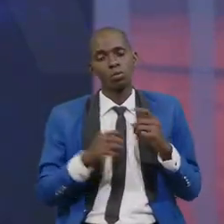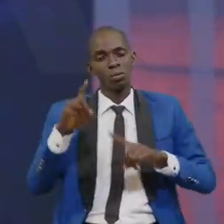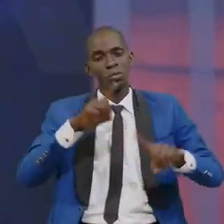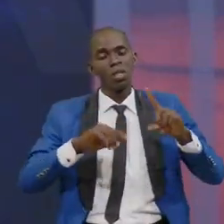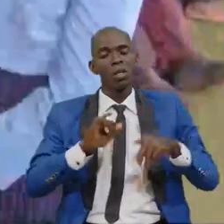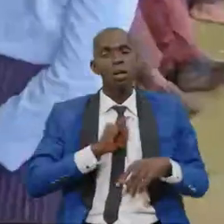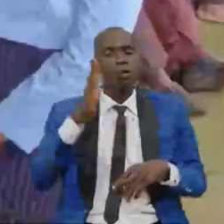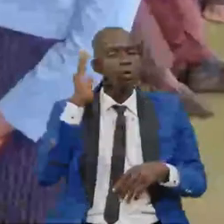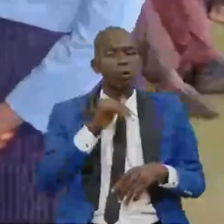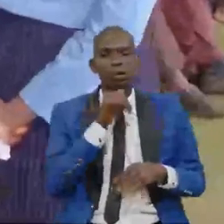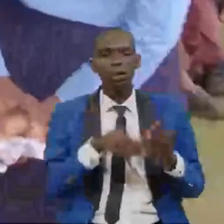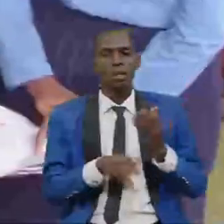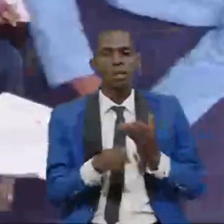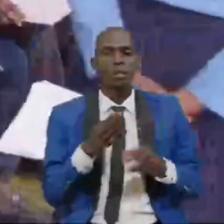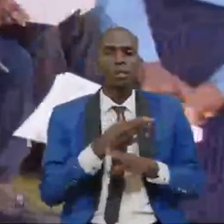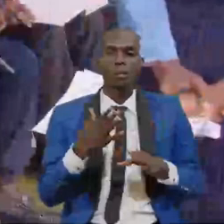assurance.